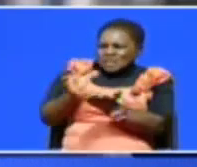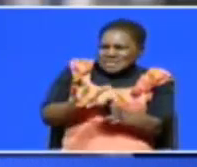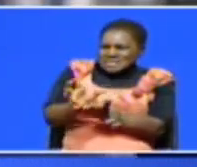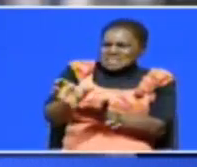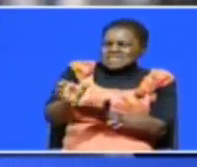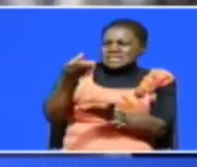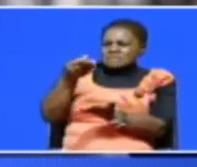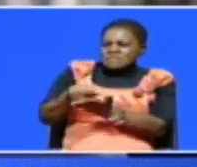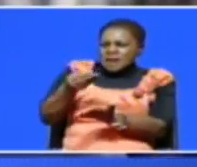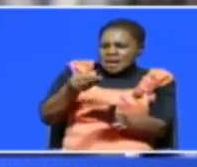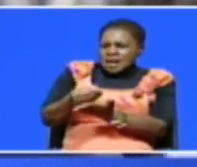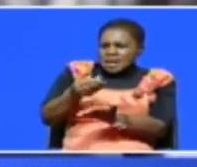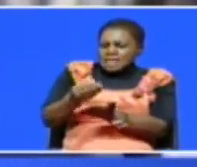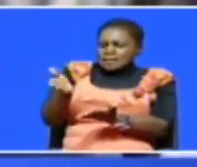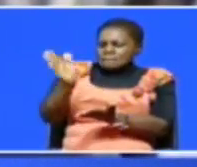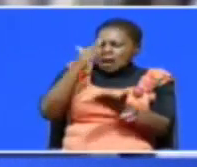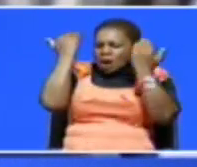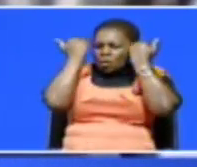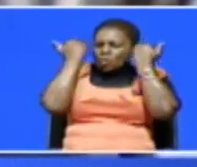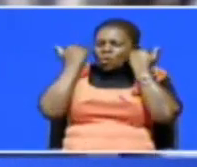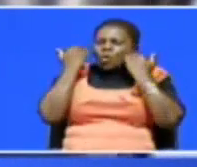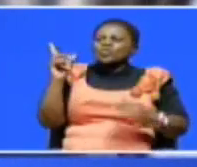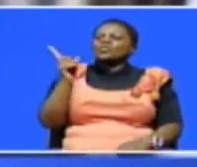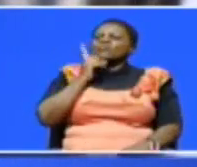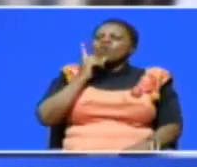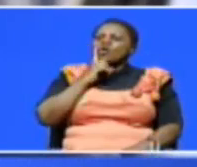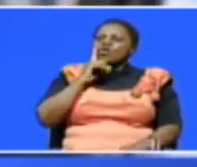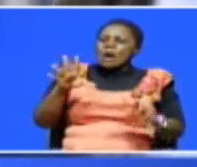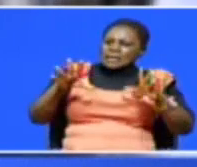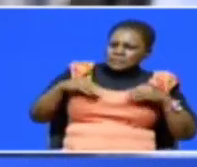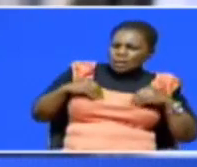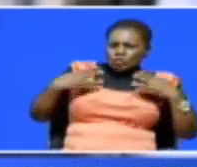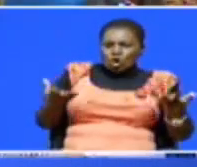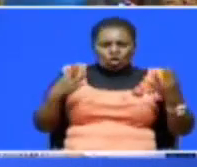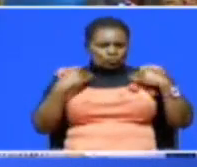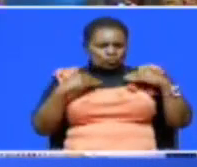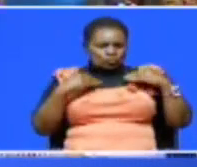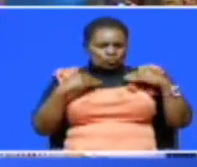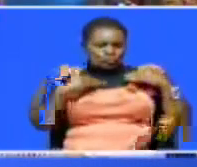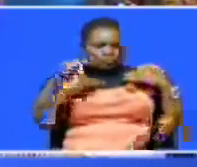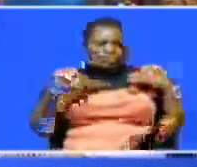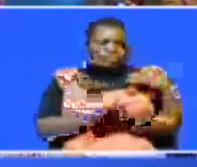taslim, huku akihitajika kurejea mahakamani kesho kupinga au kukubali mashtaka hayo. So